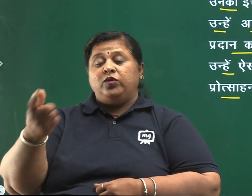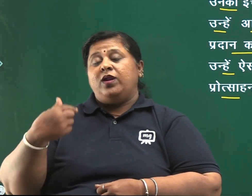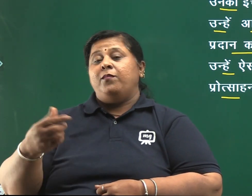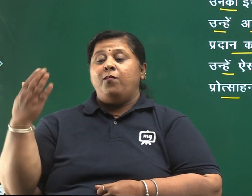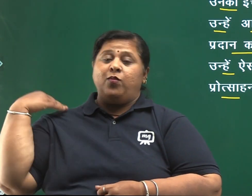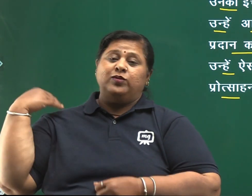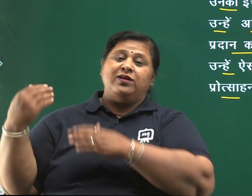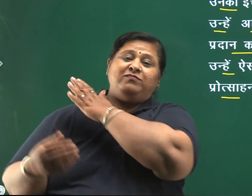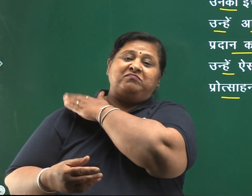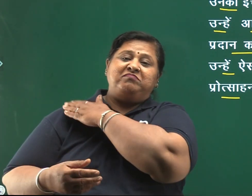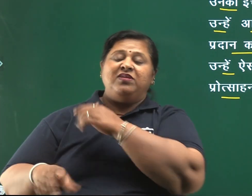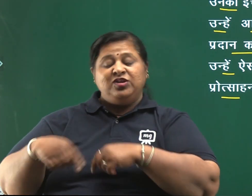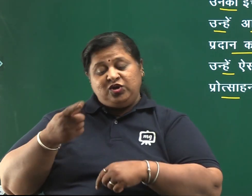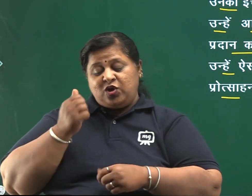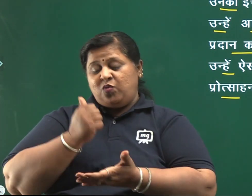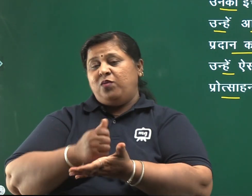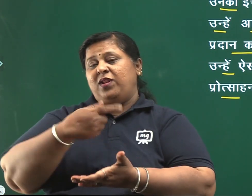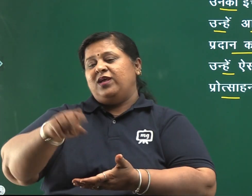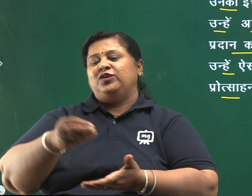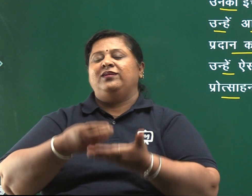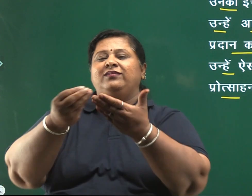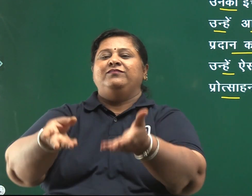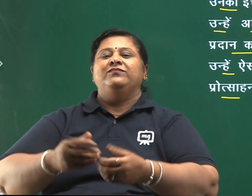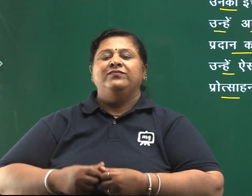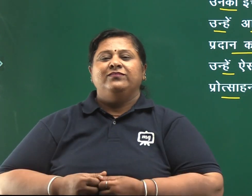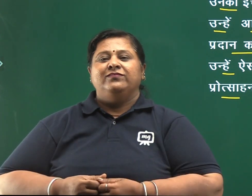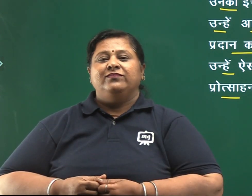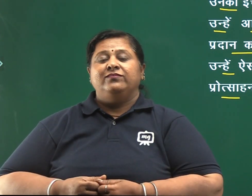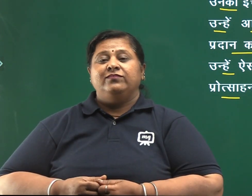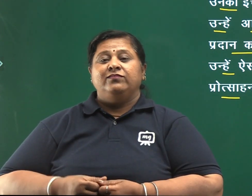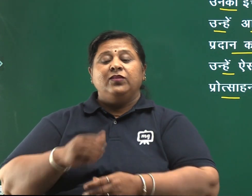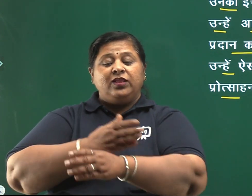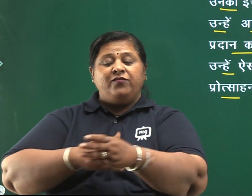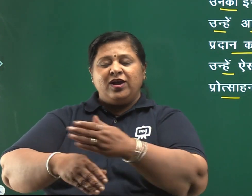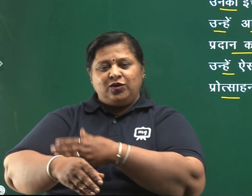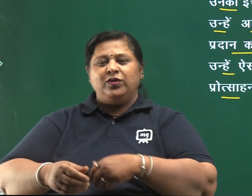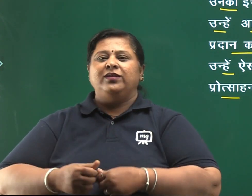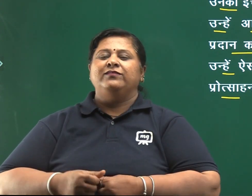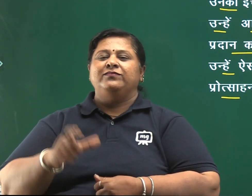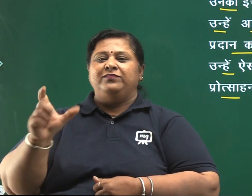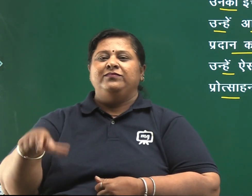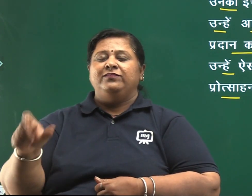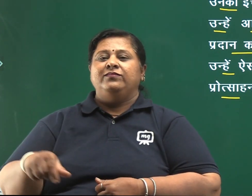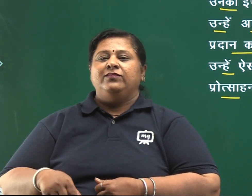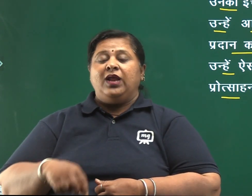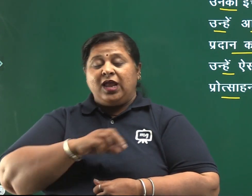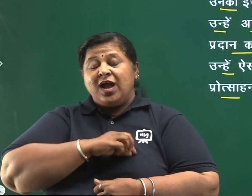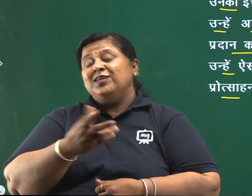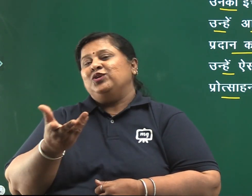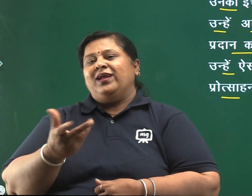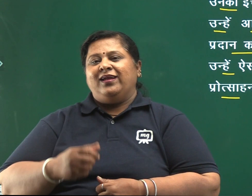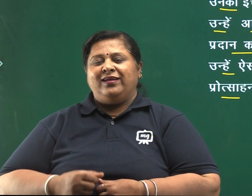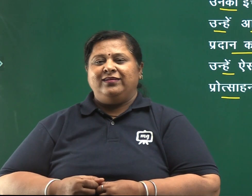प्रोत्साहन अवश्य मिलना चाहिए और दिव्यांगजनों की क्या इच्छाएं